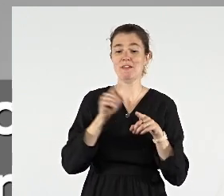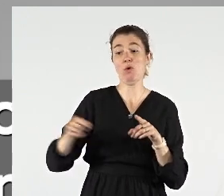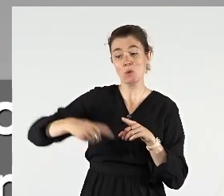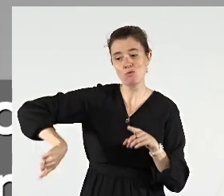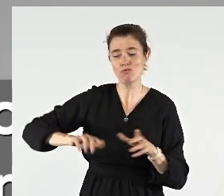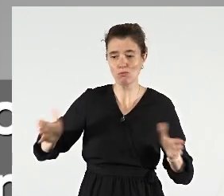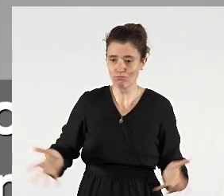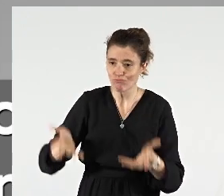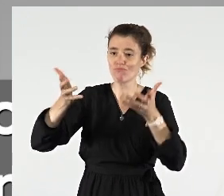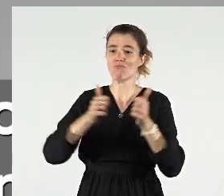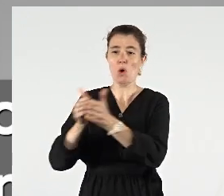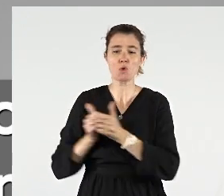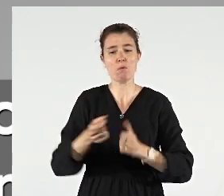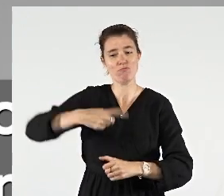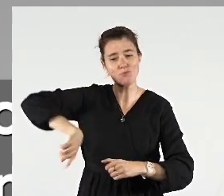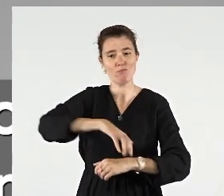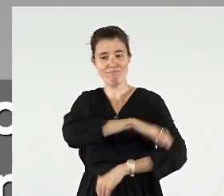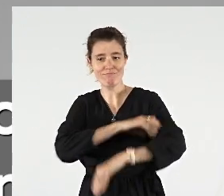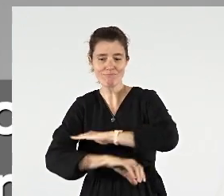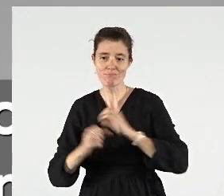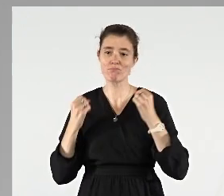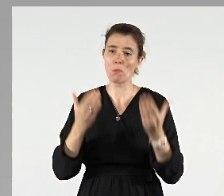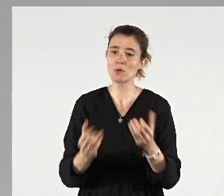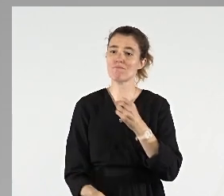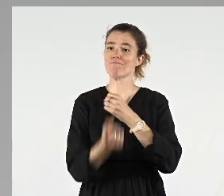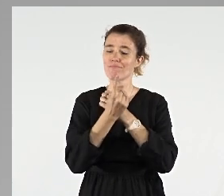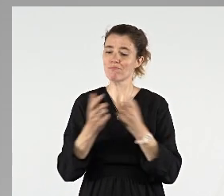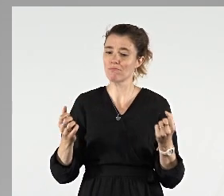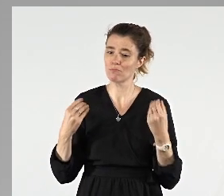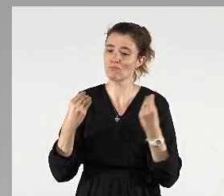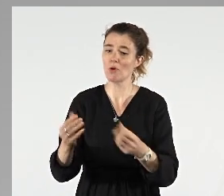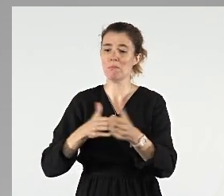vraiment nous mobiliser pour innover et renforcer les métiers de l'autonomie au bénéfice de nos